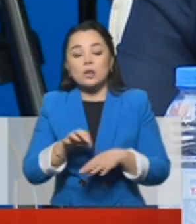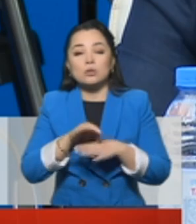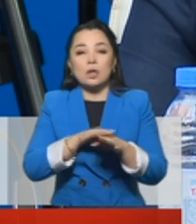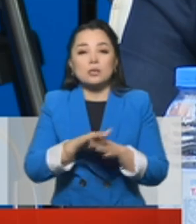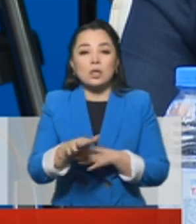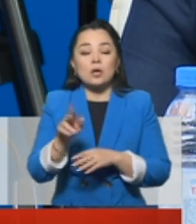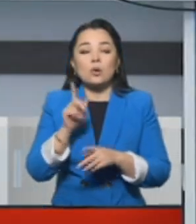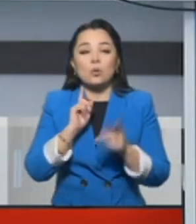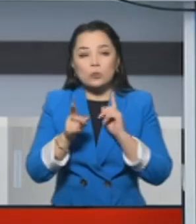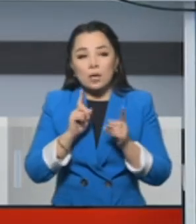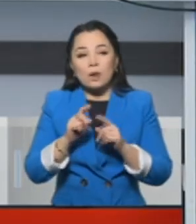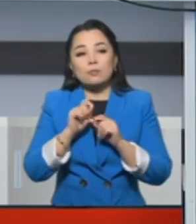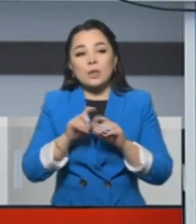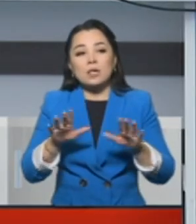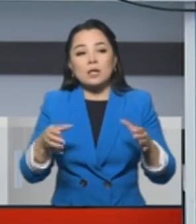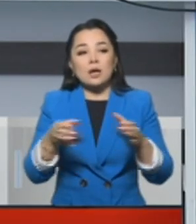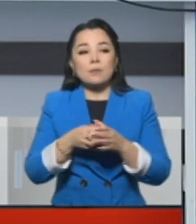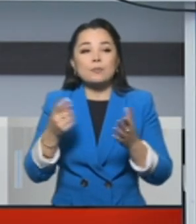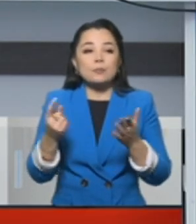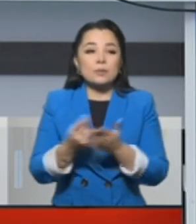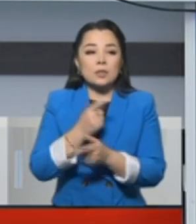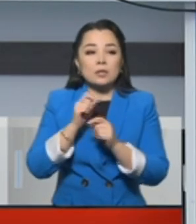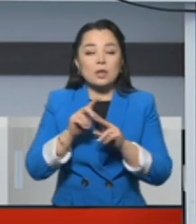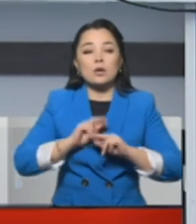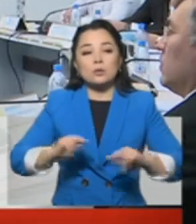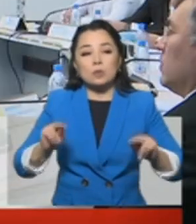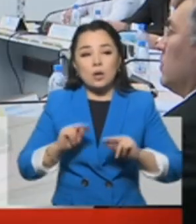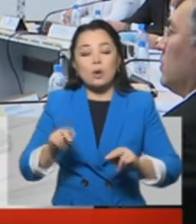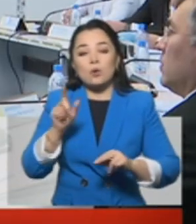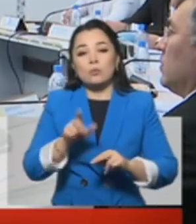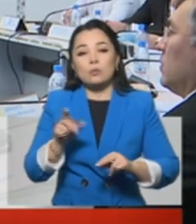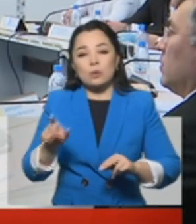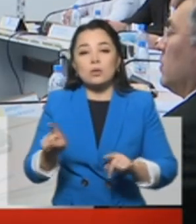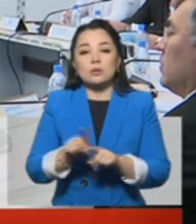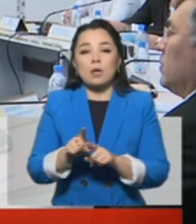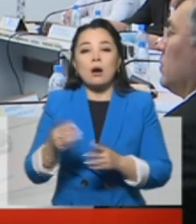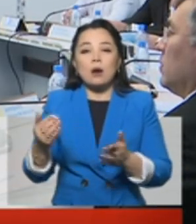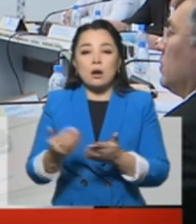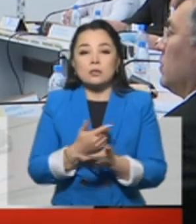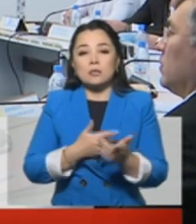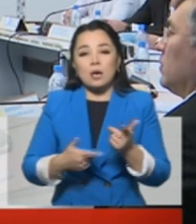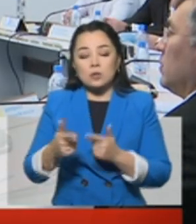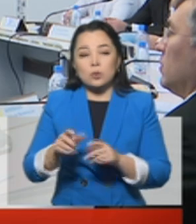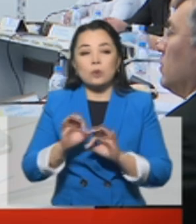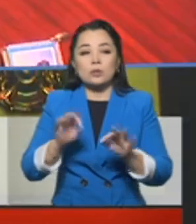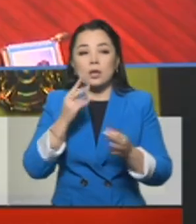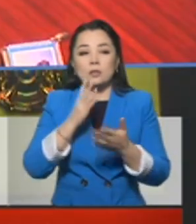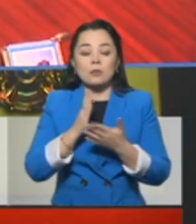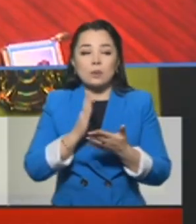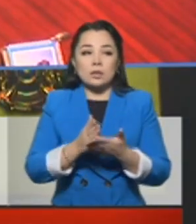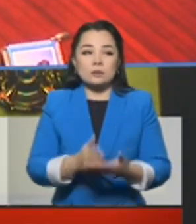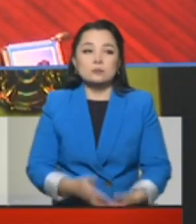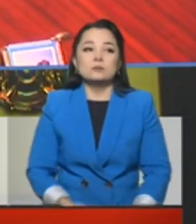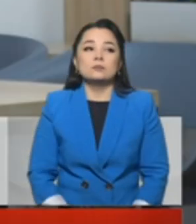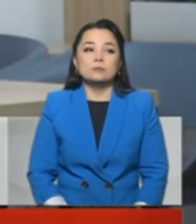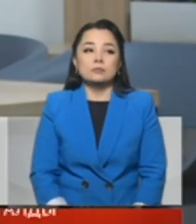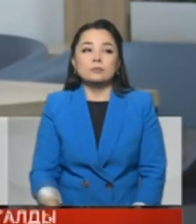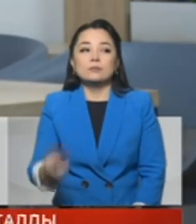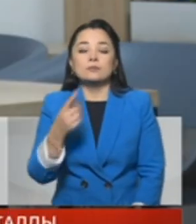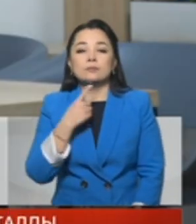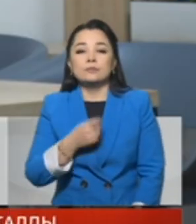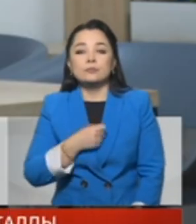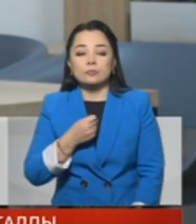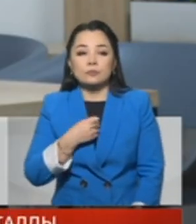Отырыста мектептерде алғашқы әскери пәннен сабақ беретін мұғалімдерді қайта даярлау туралы да айтылды. Әскерге